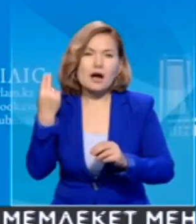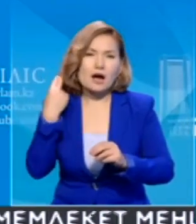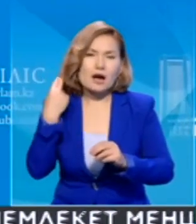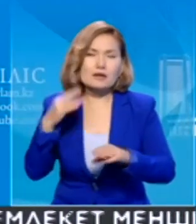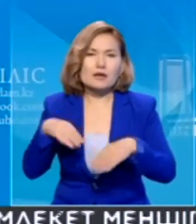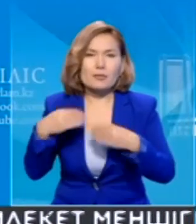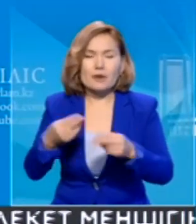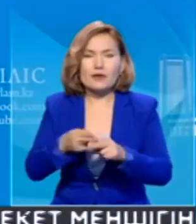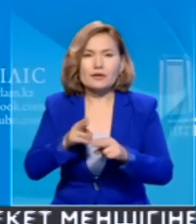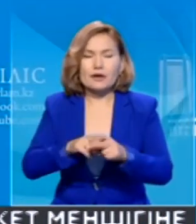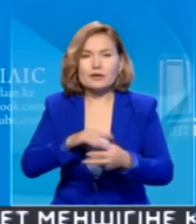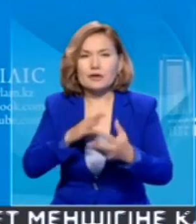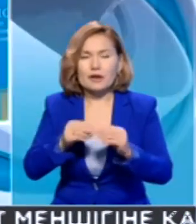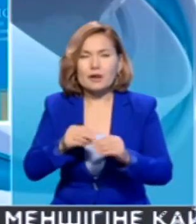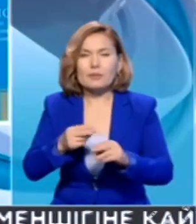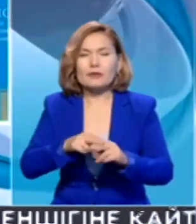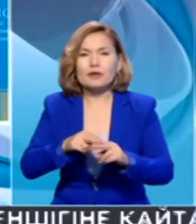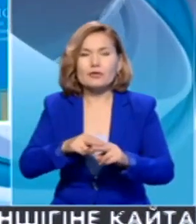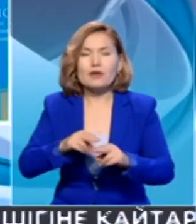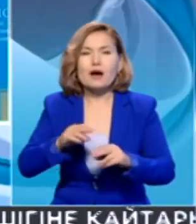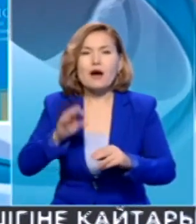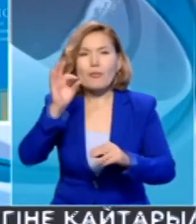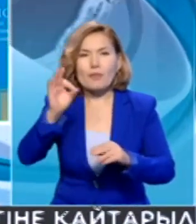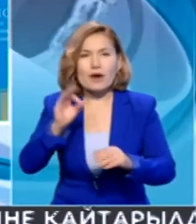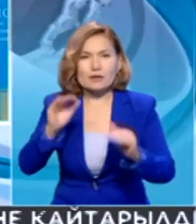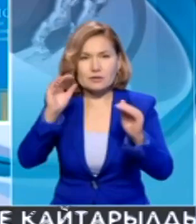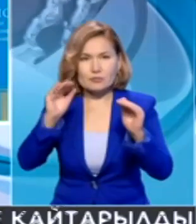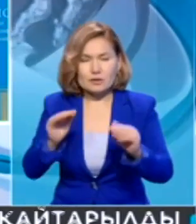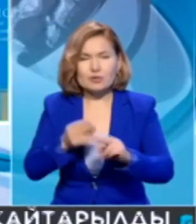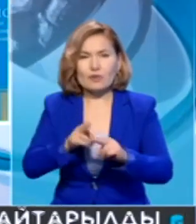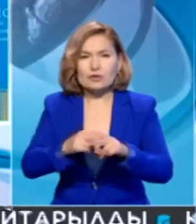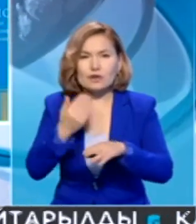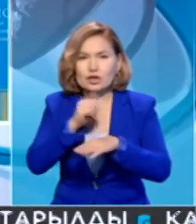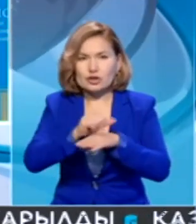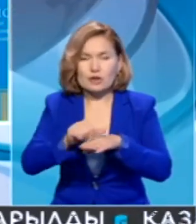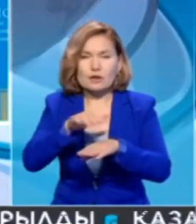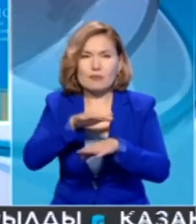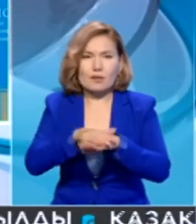2 жарым жылдық жеңілдік кезеңімен беріледі. Дархан, әзірге менде ақпарат осы.